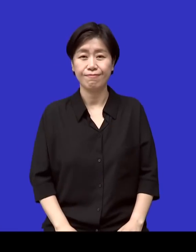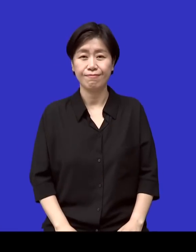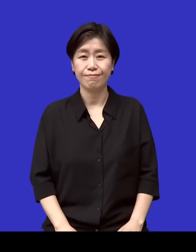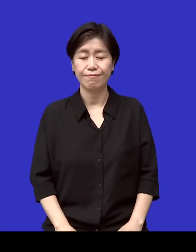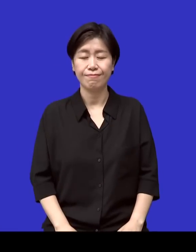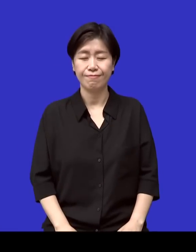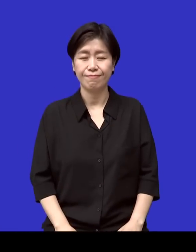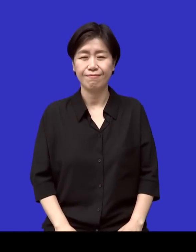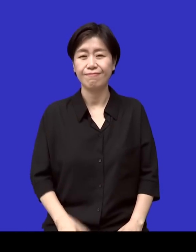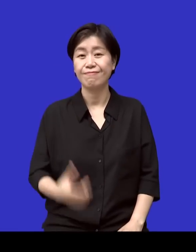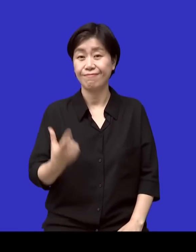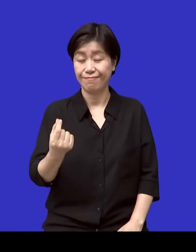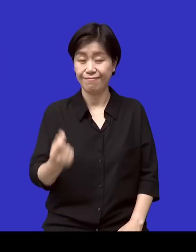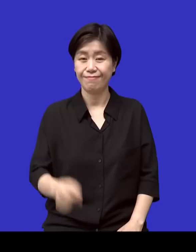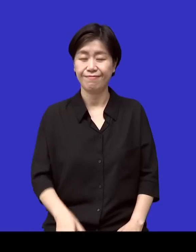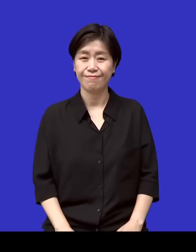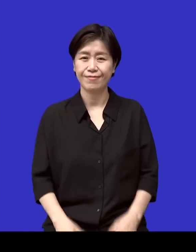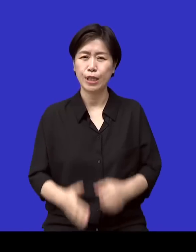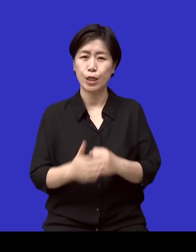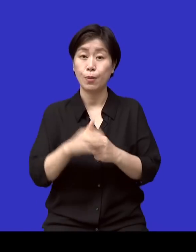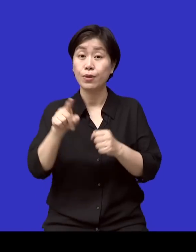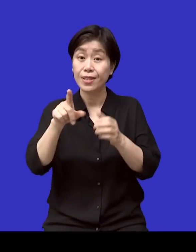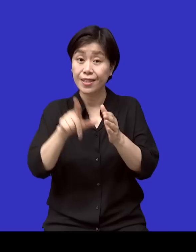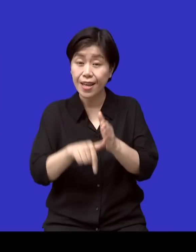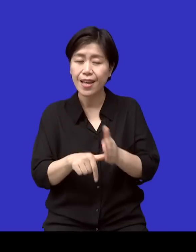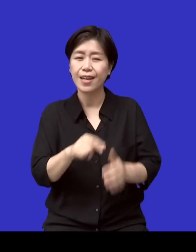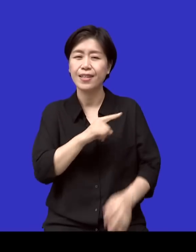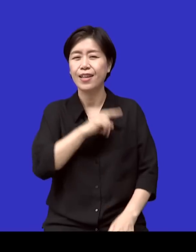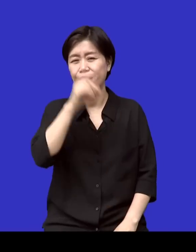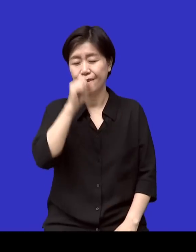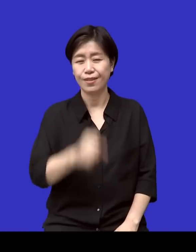자유로워 라는 느낌이 받아요.